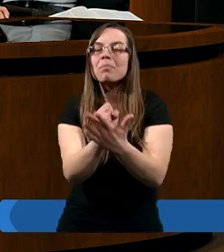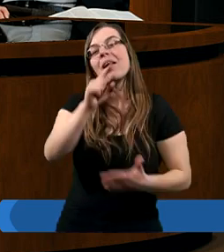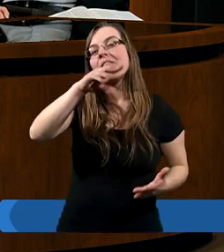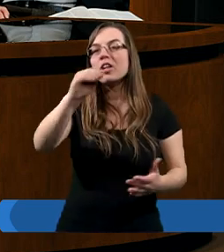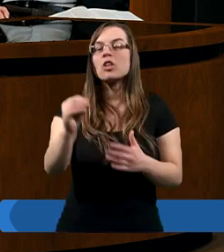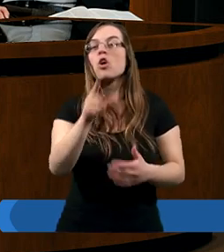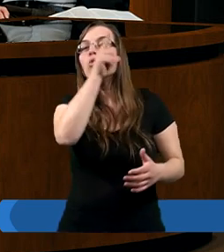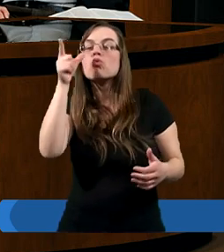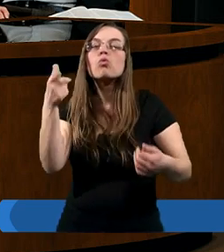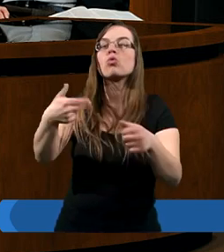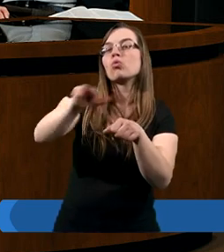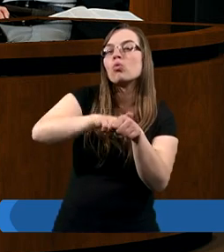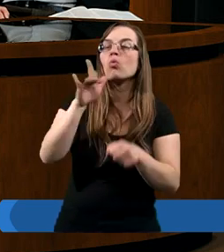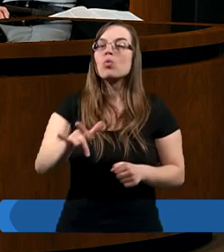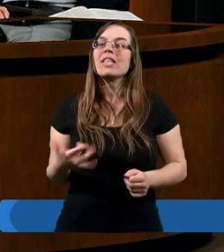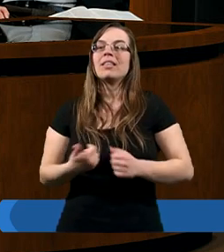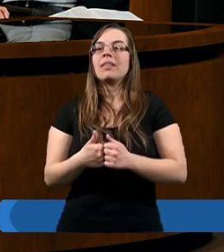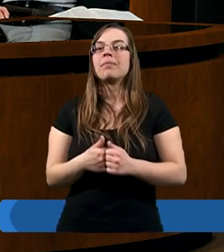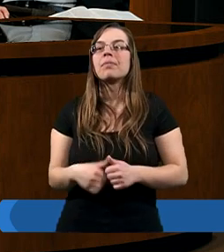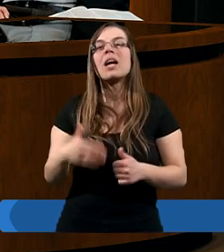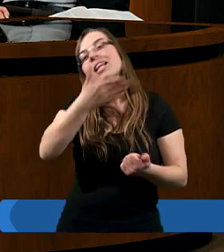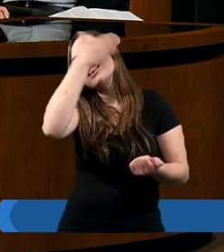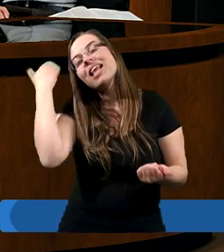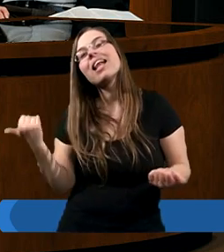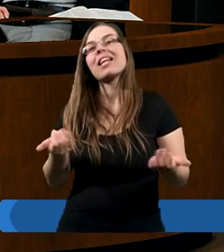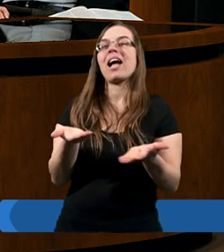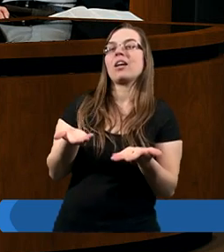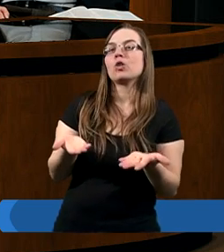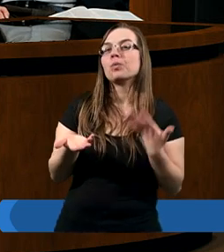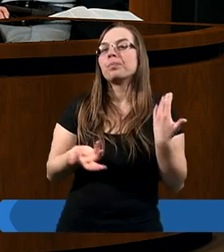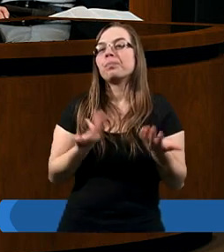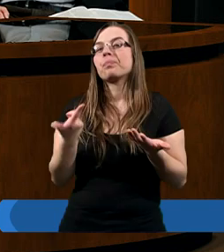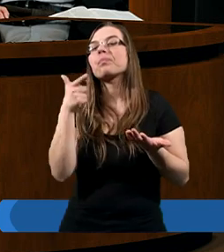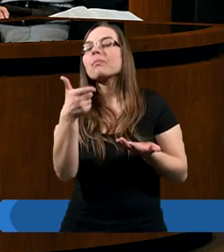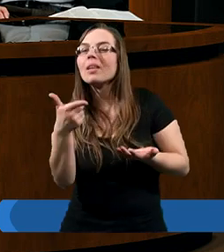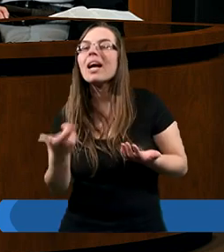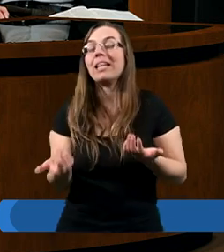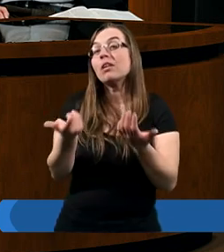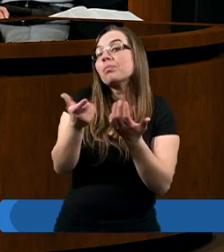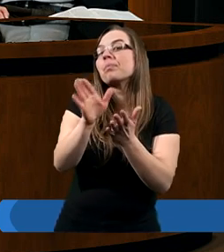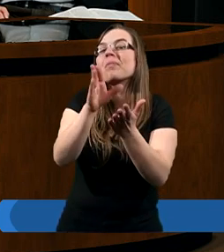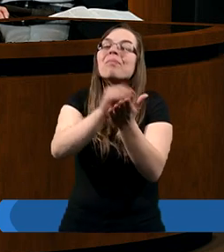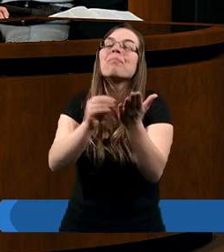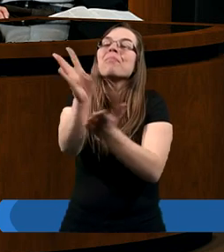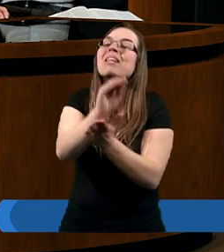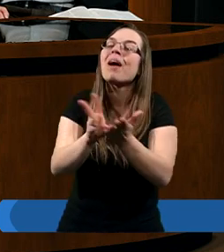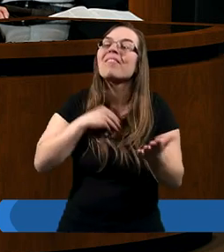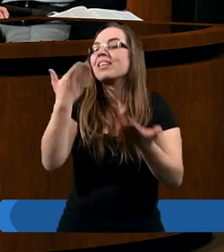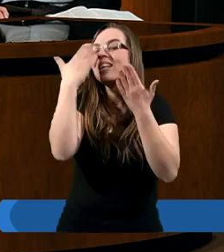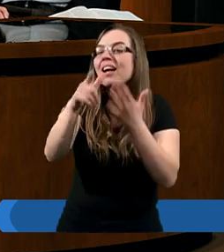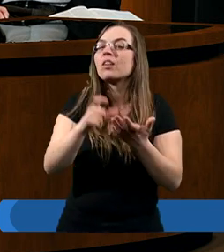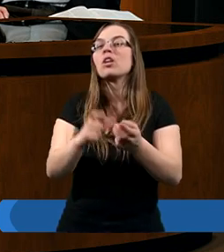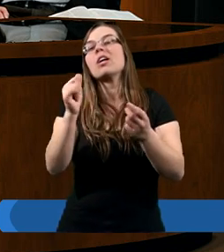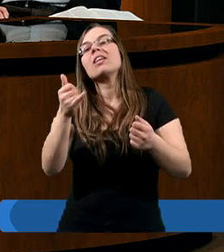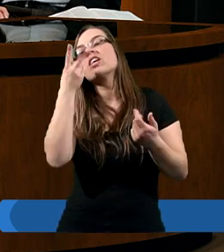że ludzie, którzy jakby nie znają w ogóle Biblii i patrzą